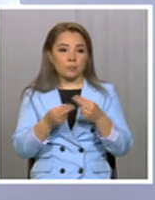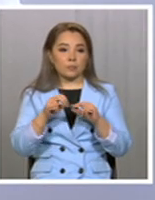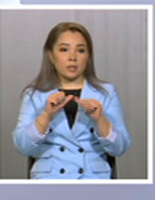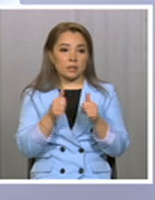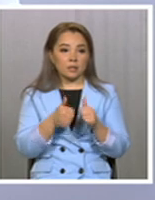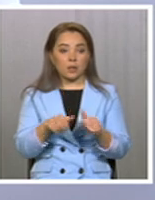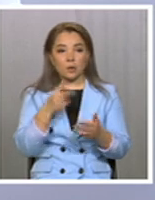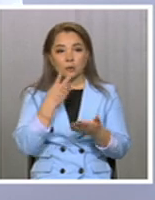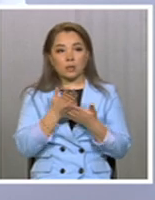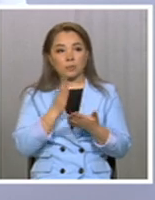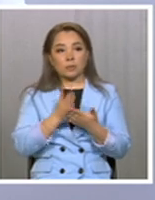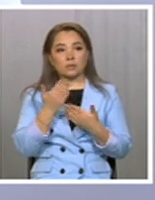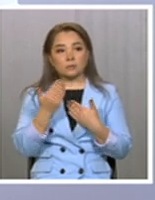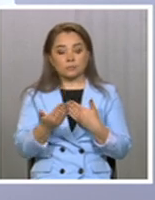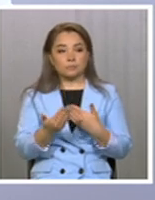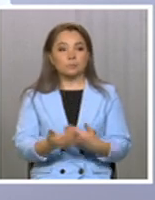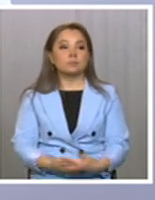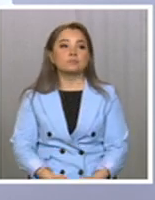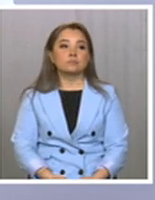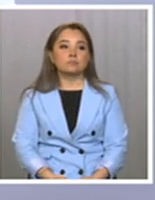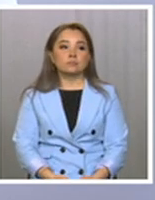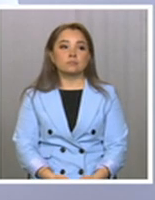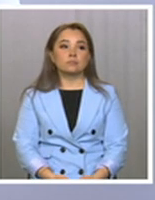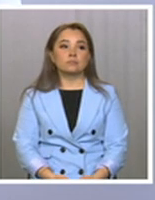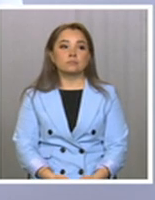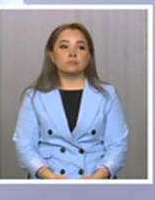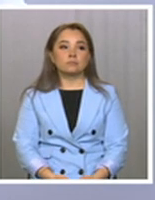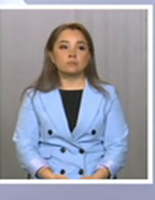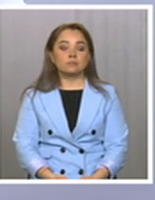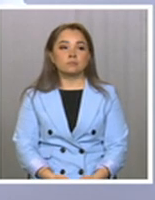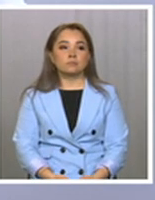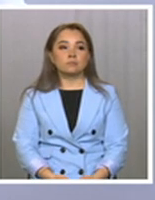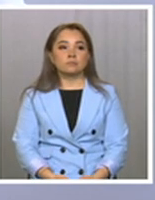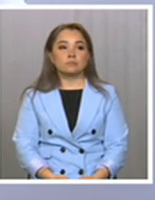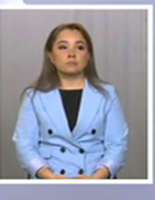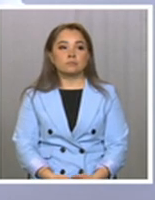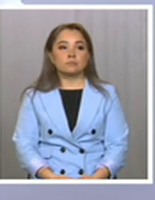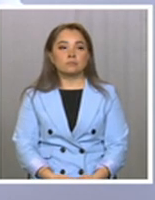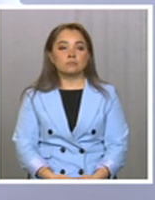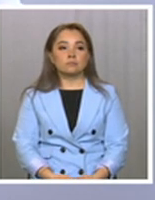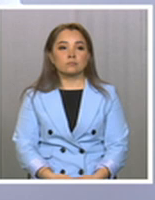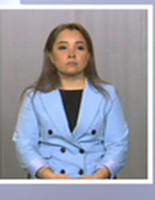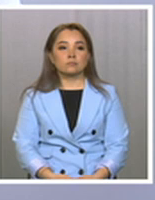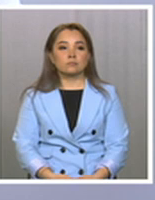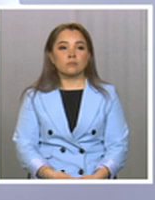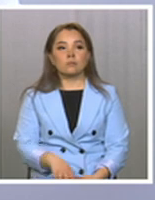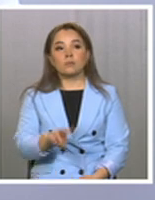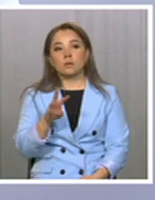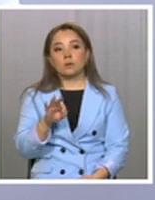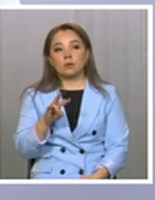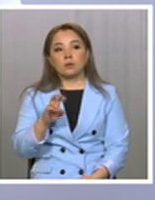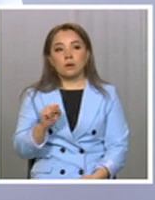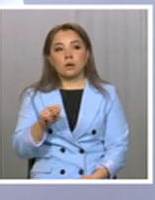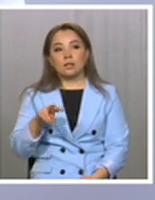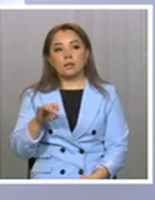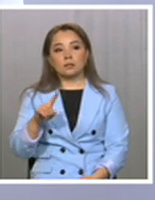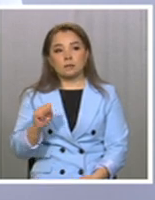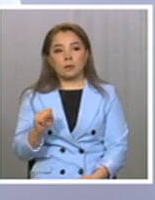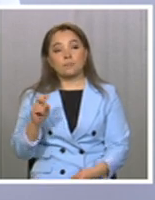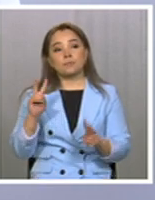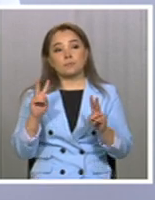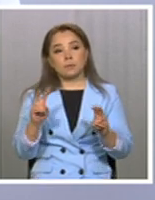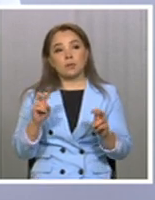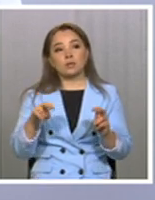бейнеленуінде. Енді келесі туындыға көшейік. Әрине ол Мона Лиза